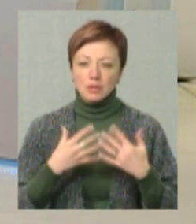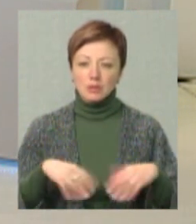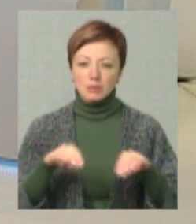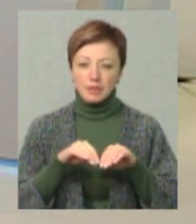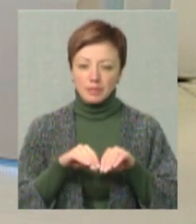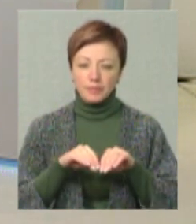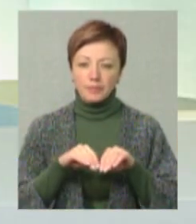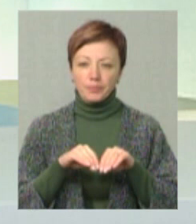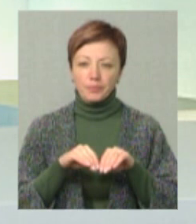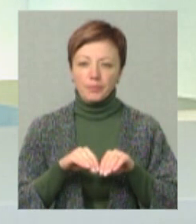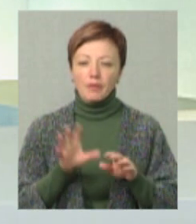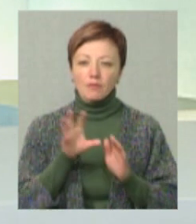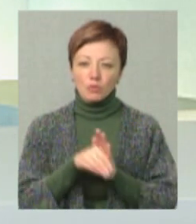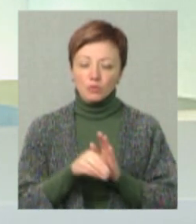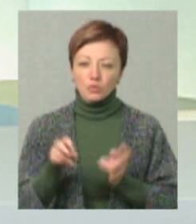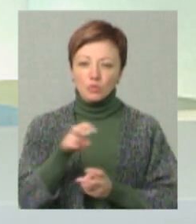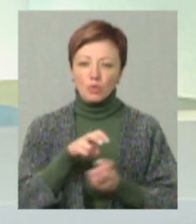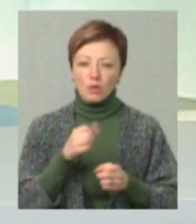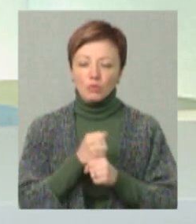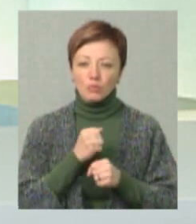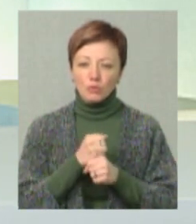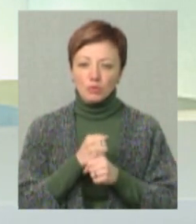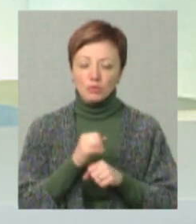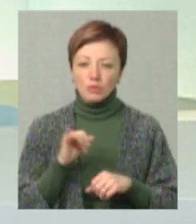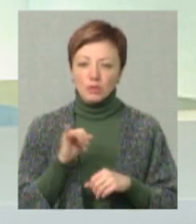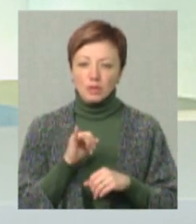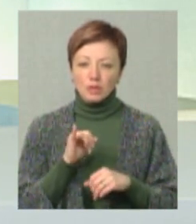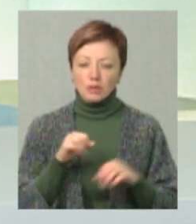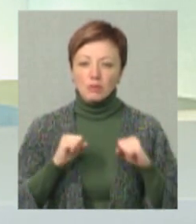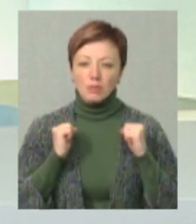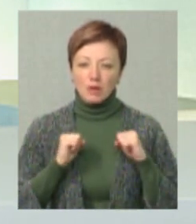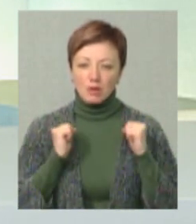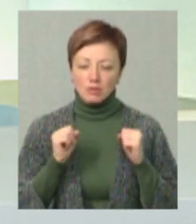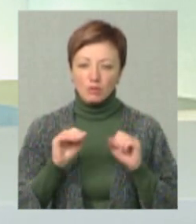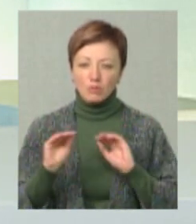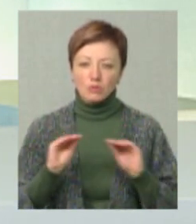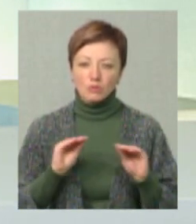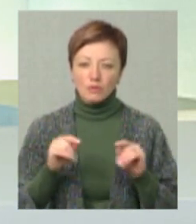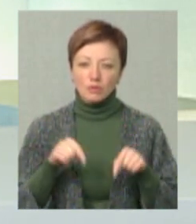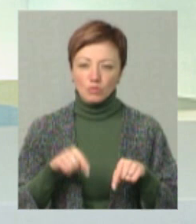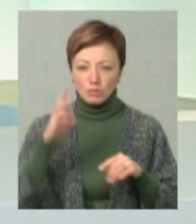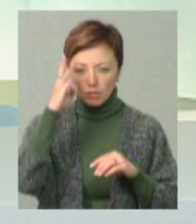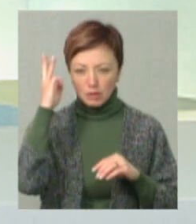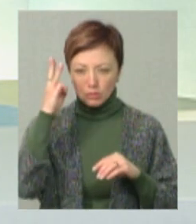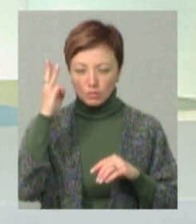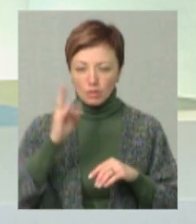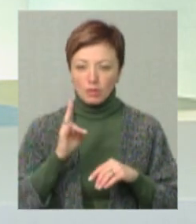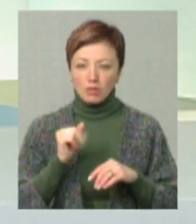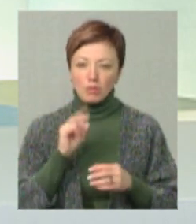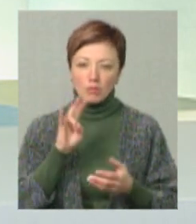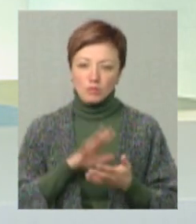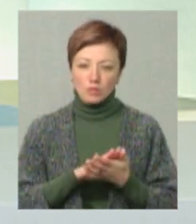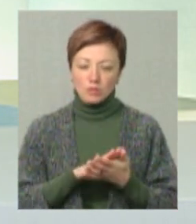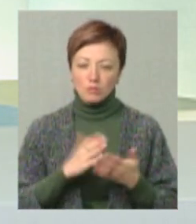сім'ї, в тому числі шукають роботу і, власне, намагаються вже облаштуватися тут, у Хмельницькому,